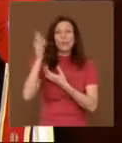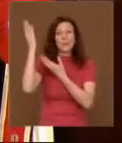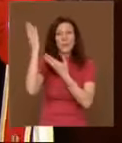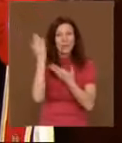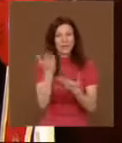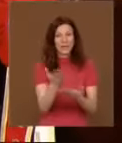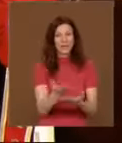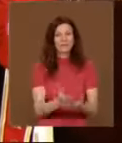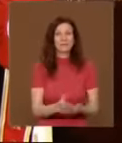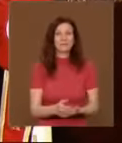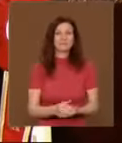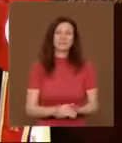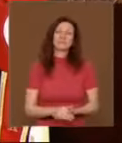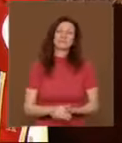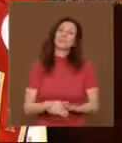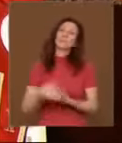благодат.